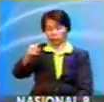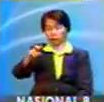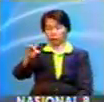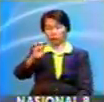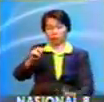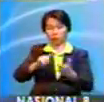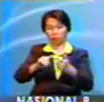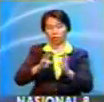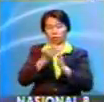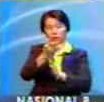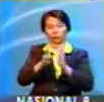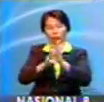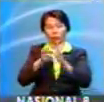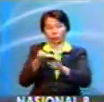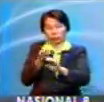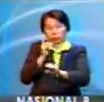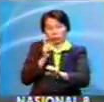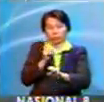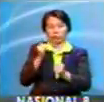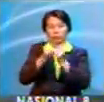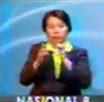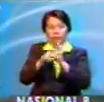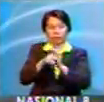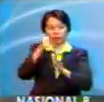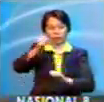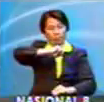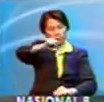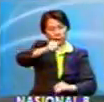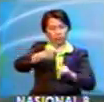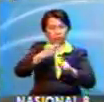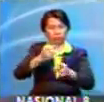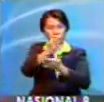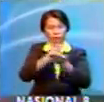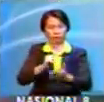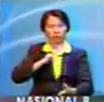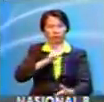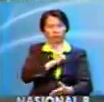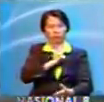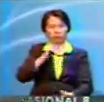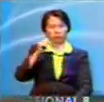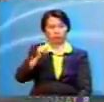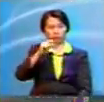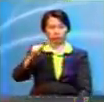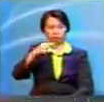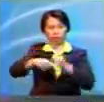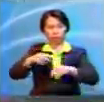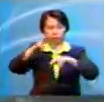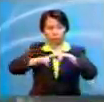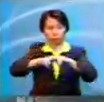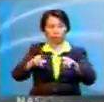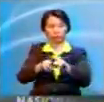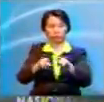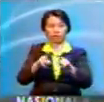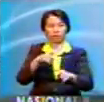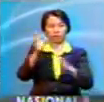menerusi wakilnya menarik diri di saat-saat akhir susulan bantahan daripada beberapa ahli gabungan mengenai kedudukannya